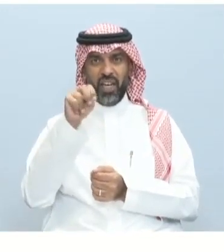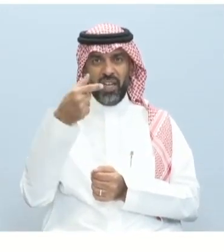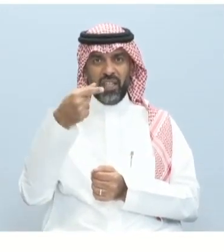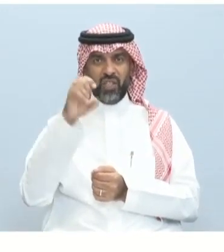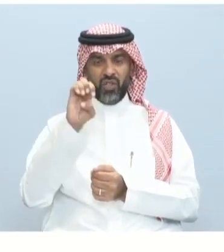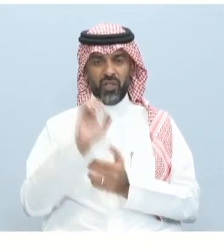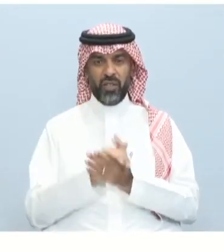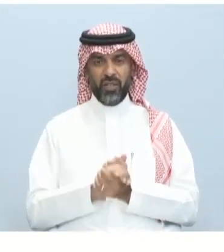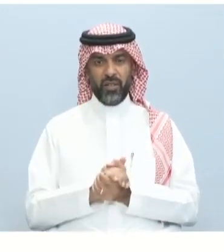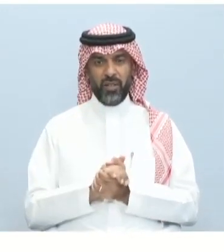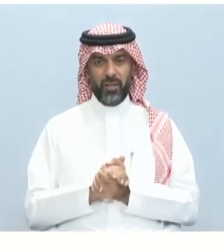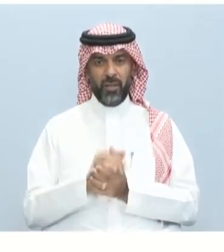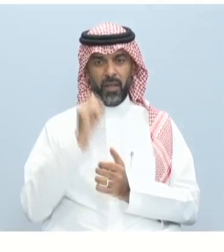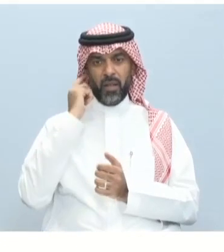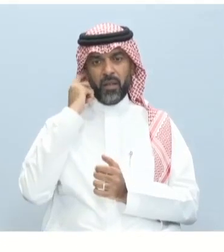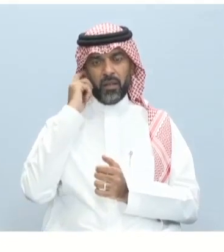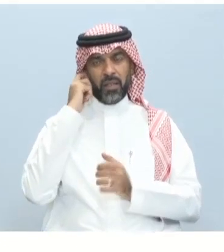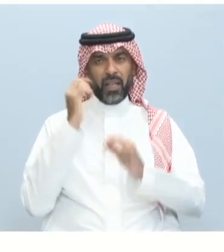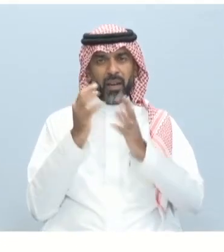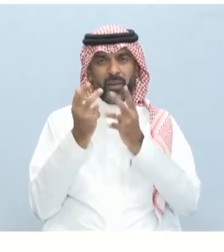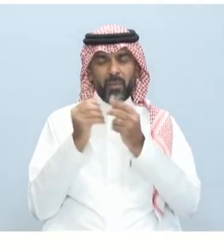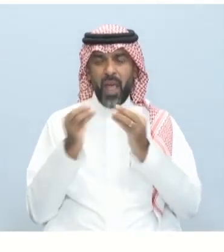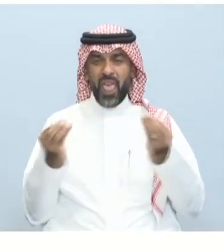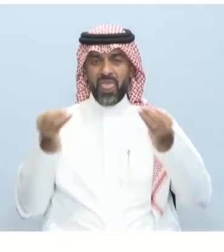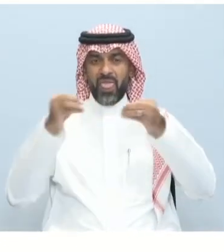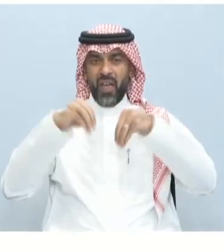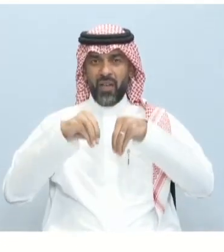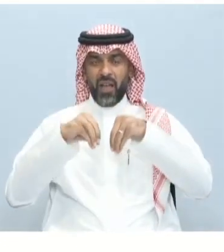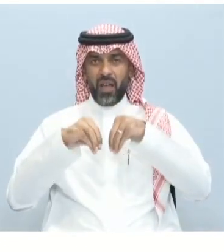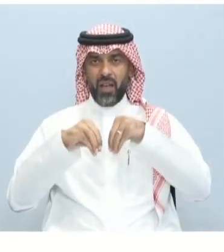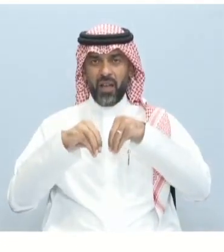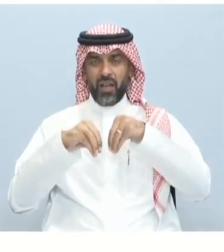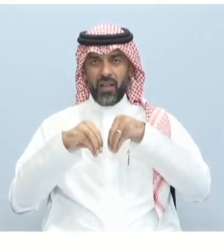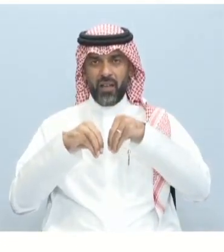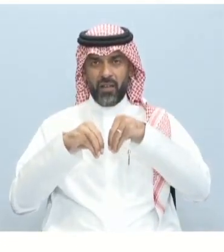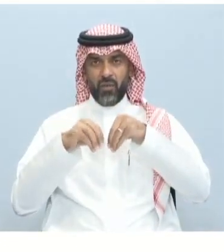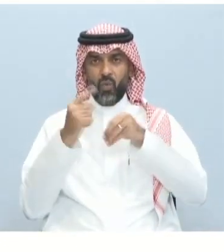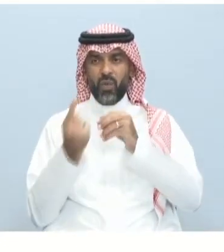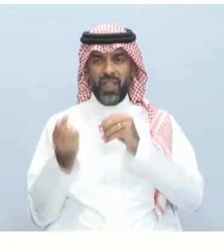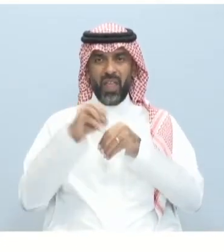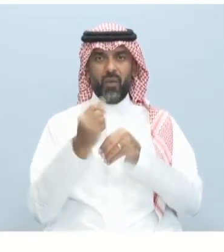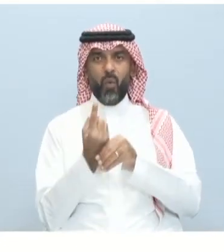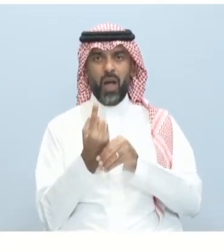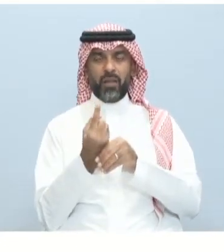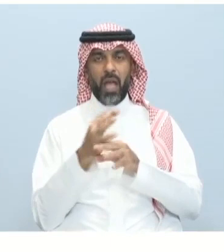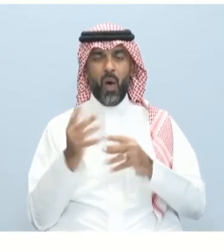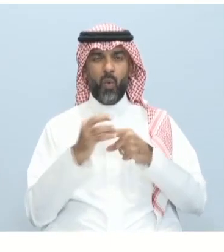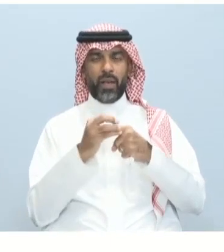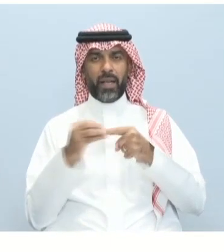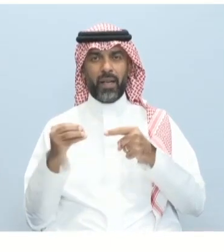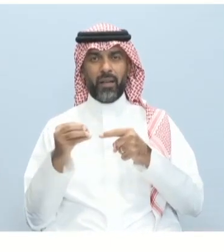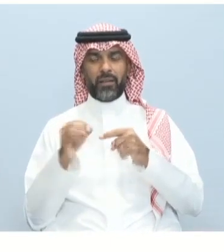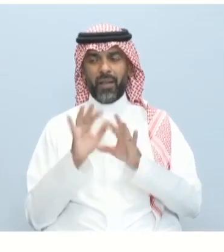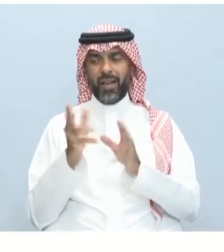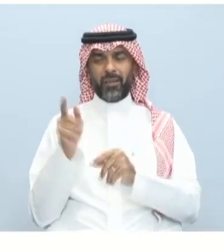إما بالإضافة كما في الصورة الأولى سنقوم بإضافة واحد، أو بالإنقاص حسب